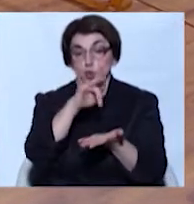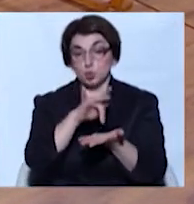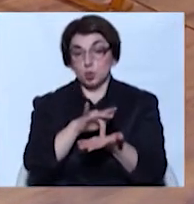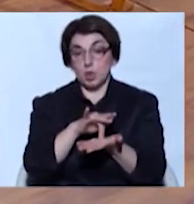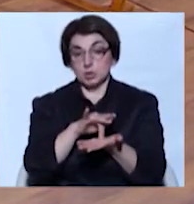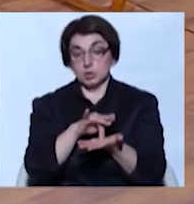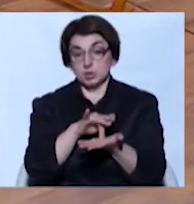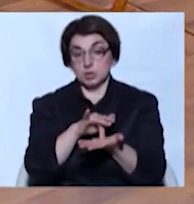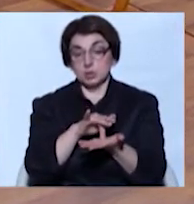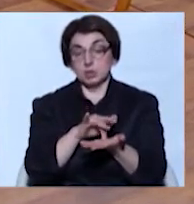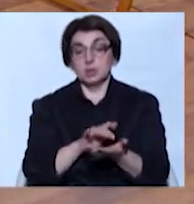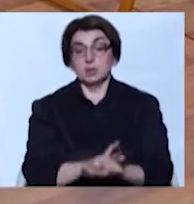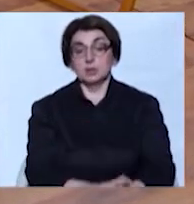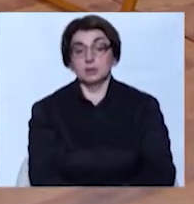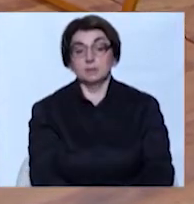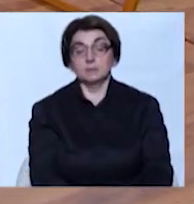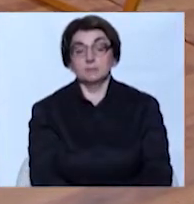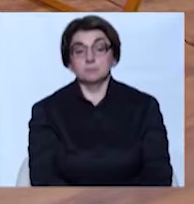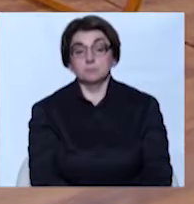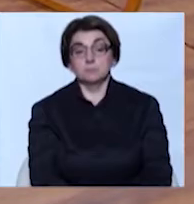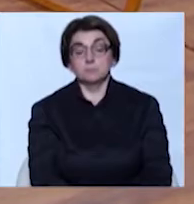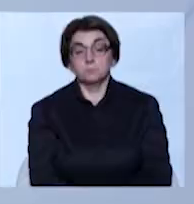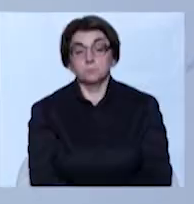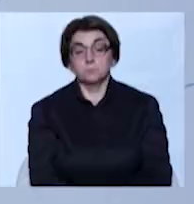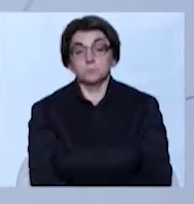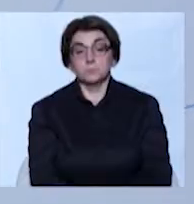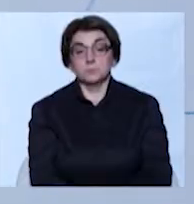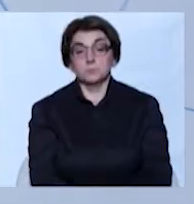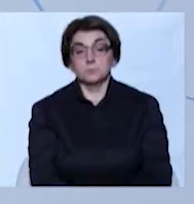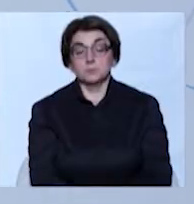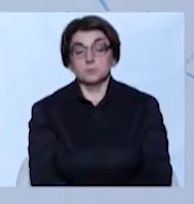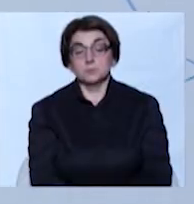უნდა იყოს შუაში. და დაგვრჩა